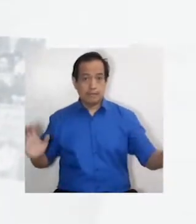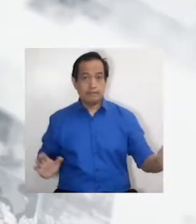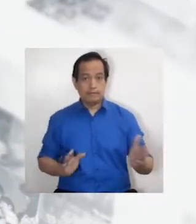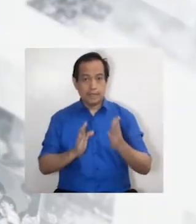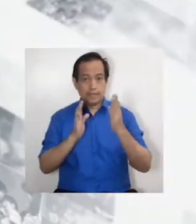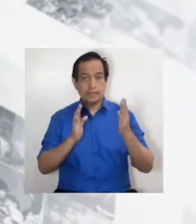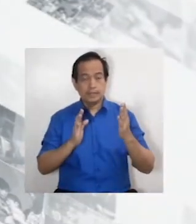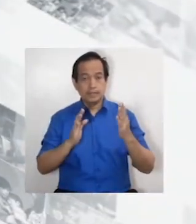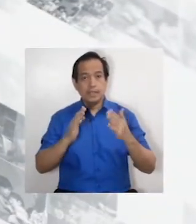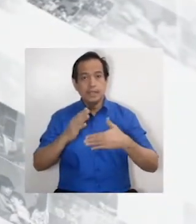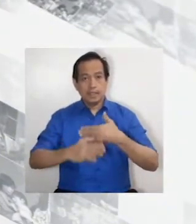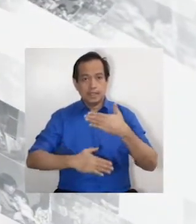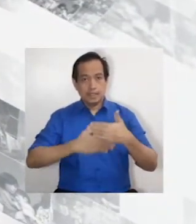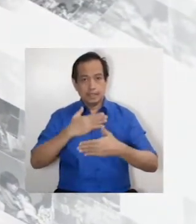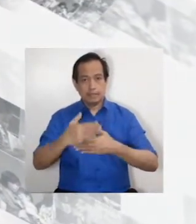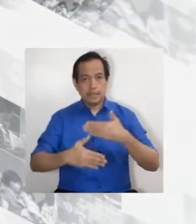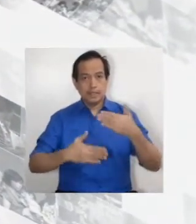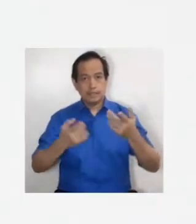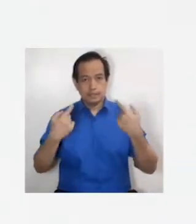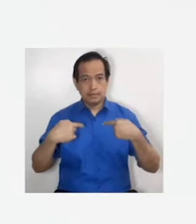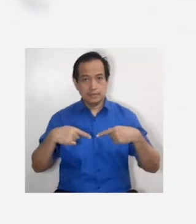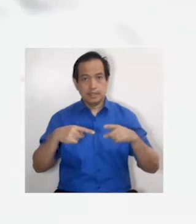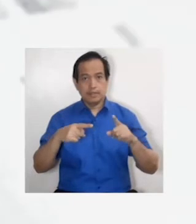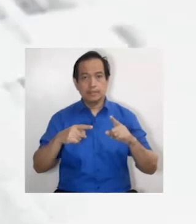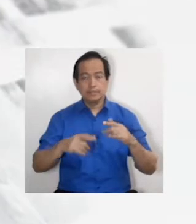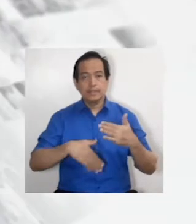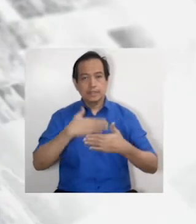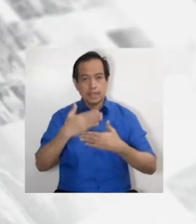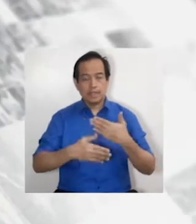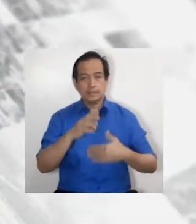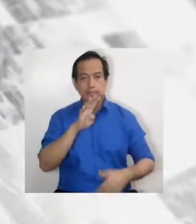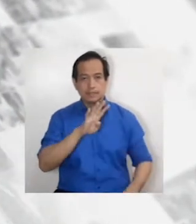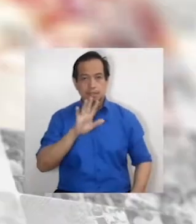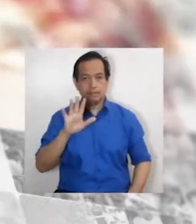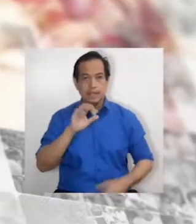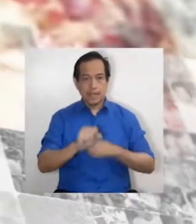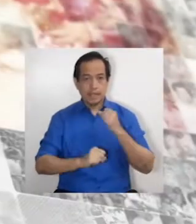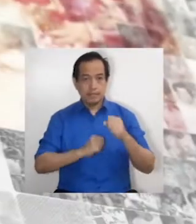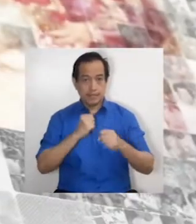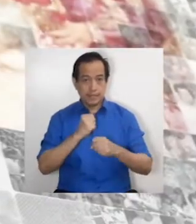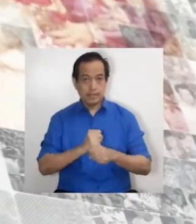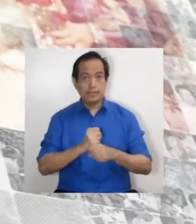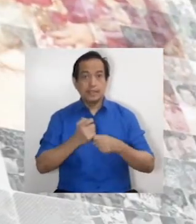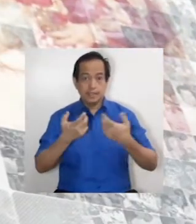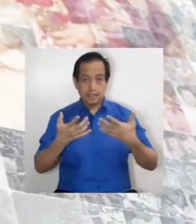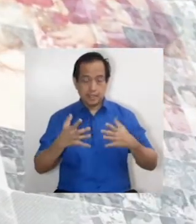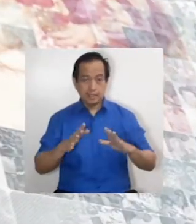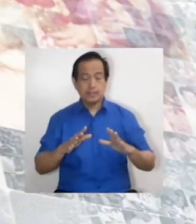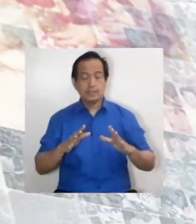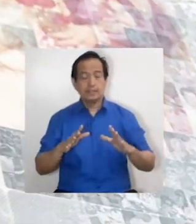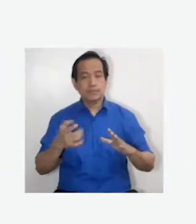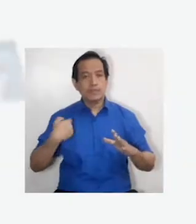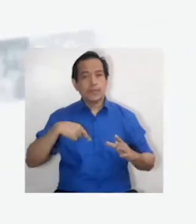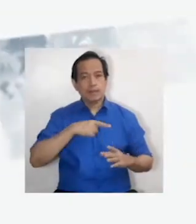Ngayon sa pagharap natin sa mga hakbang na papunta sa susunod na 45 taon na,